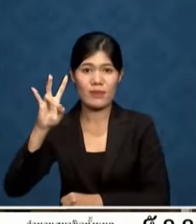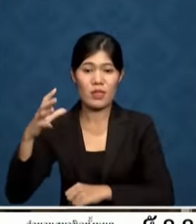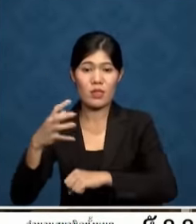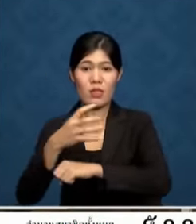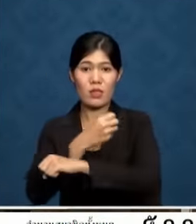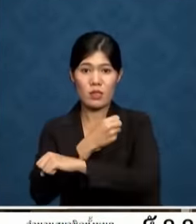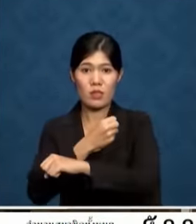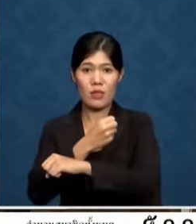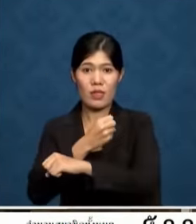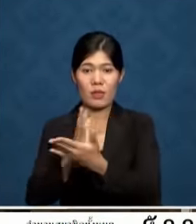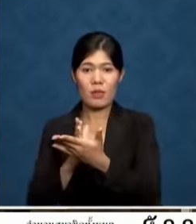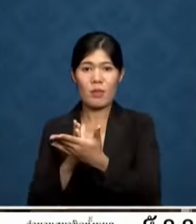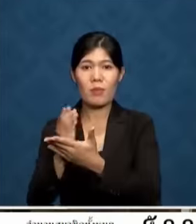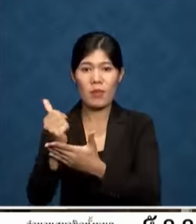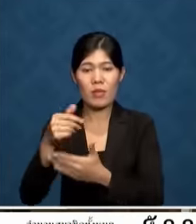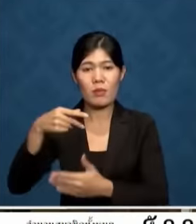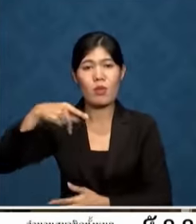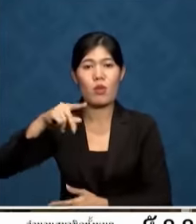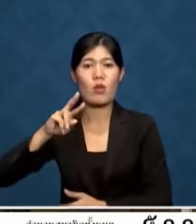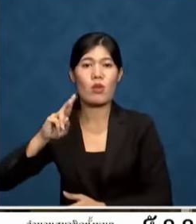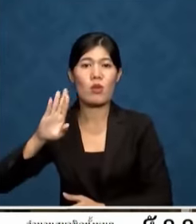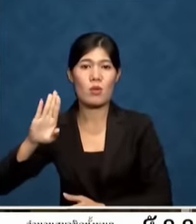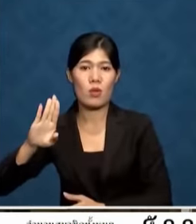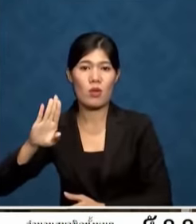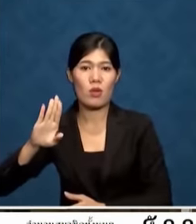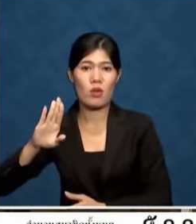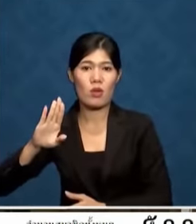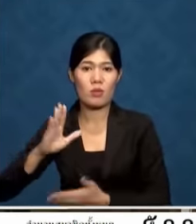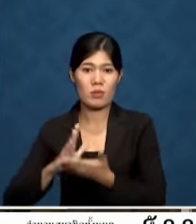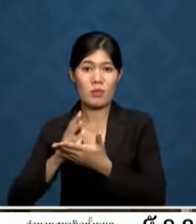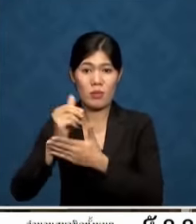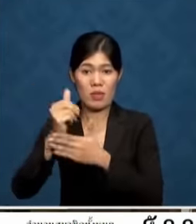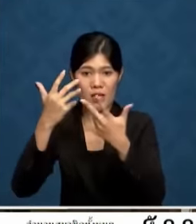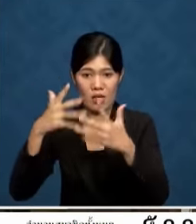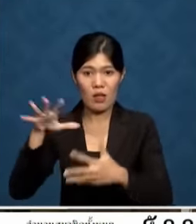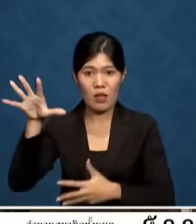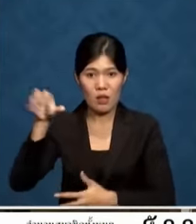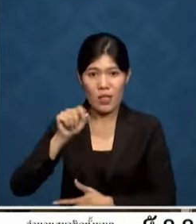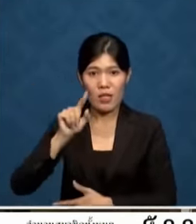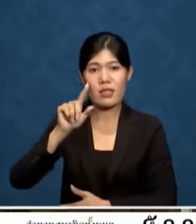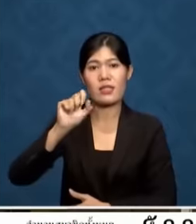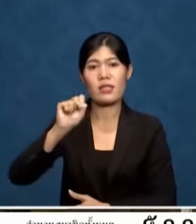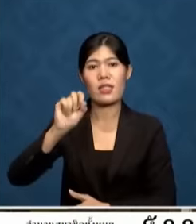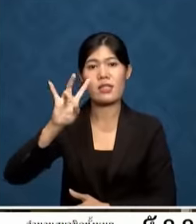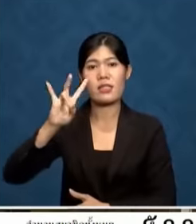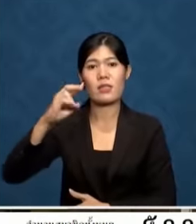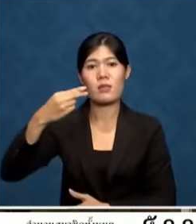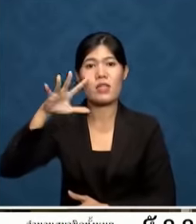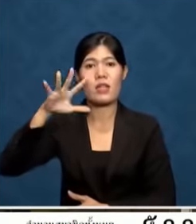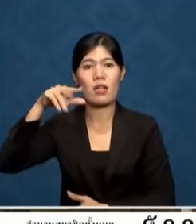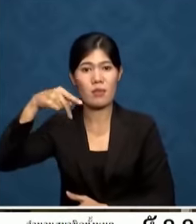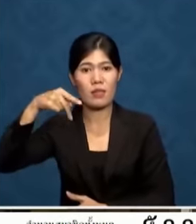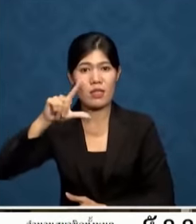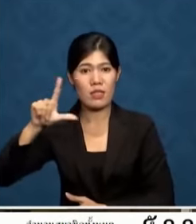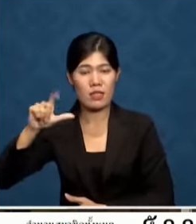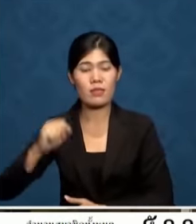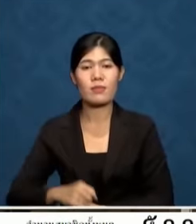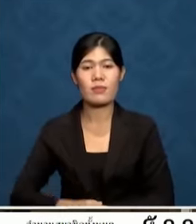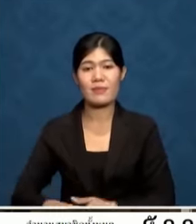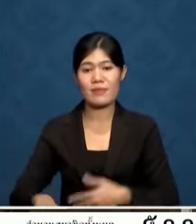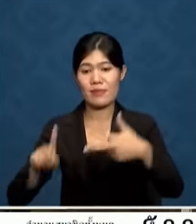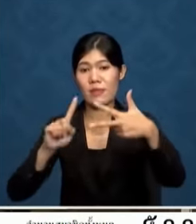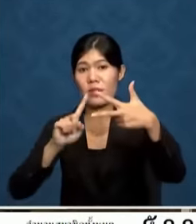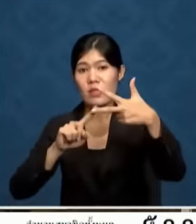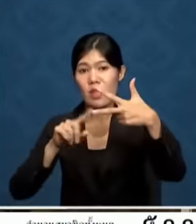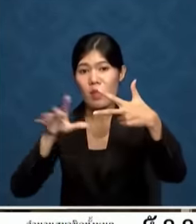ราชบัญญัติไปแล้วอีก17,000ล้านบาทแล้ว 3จะไปเอา